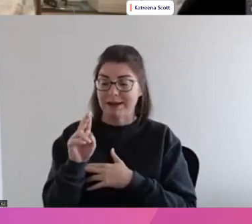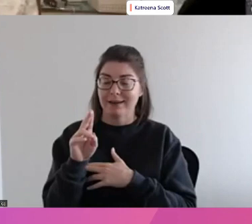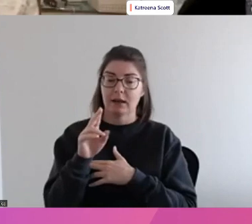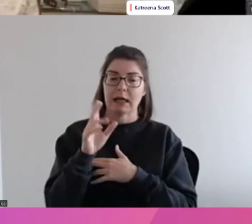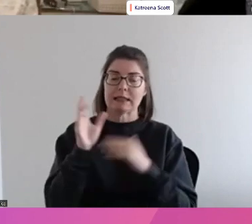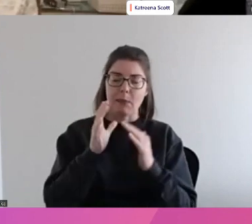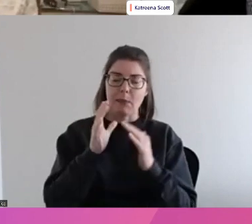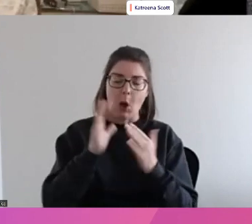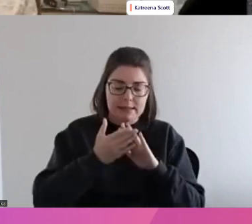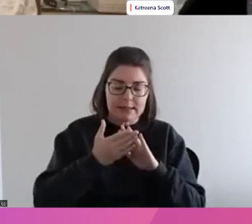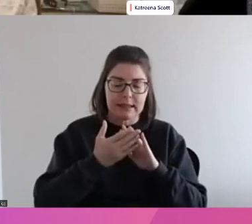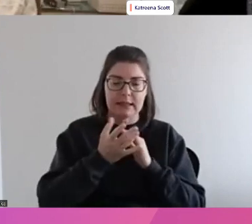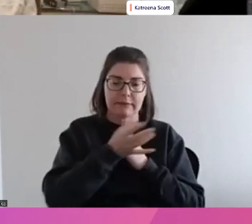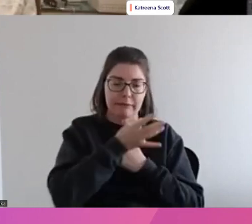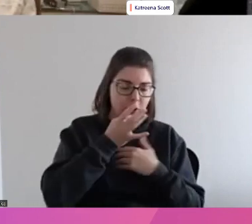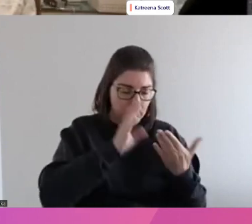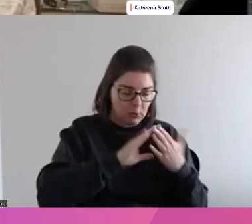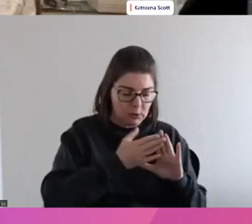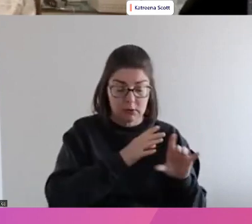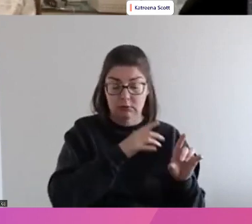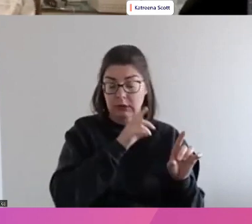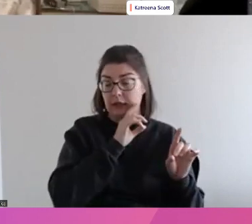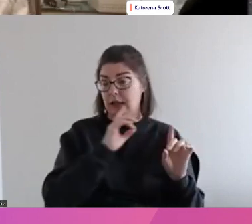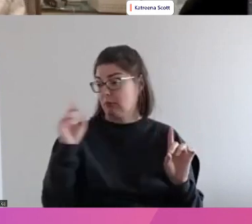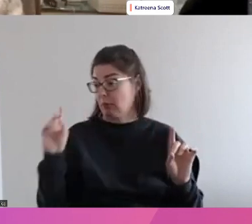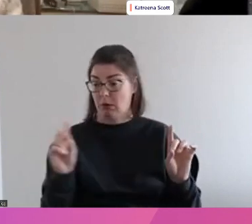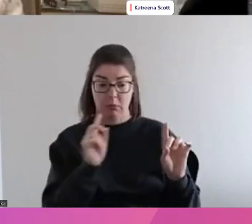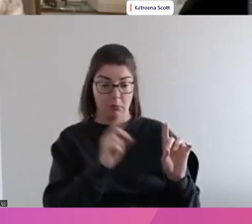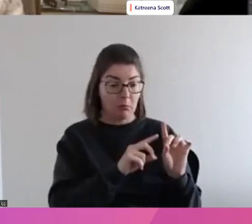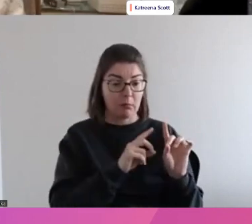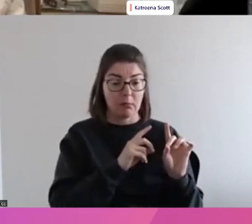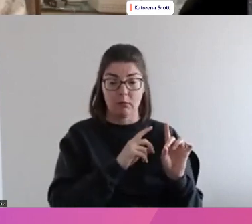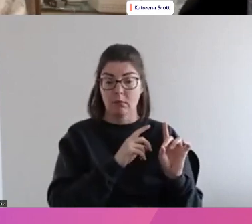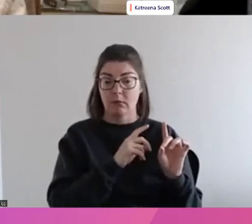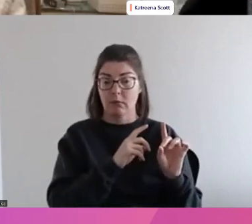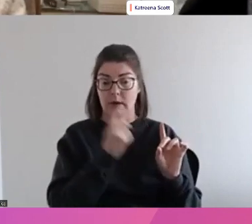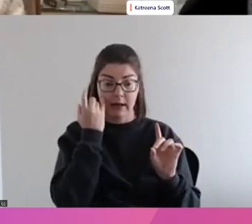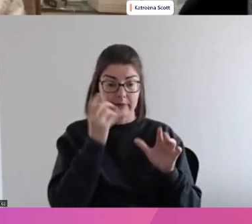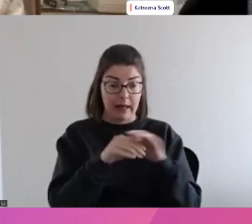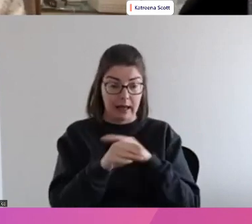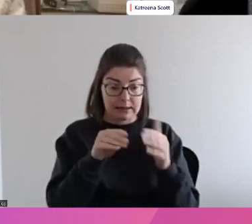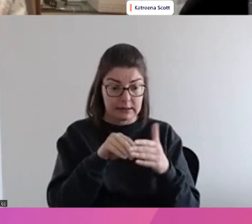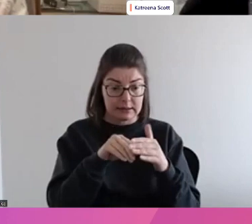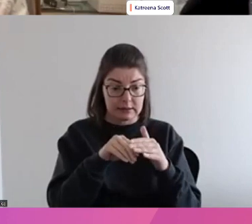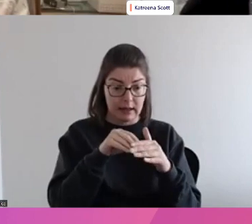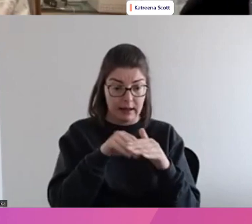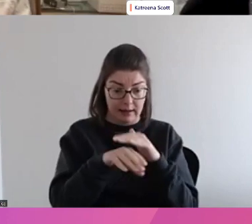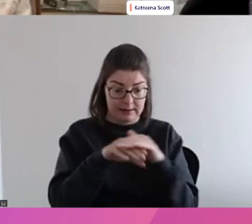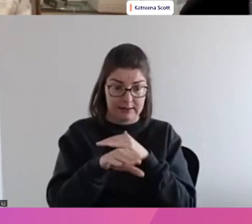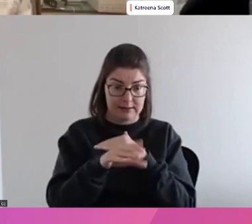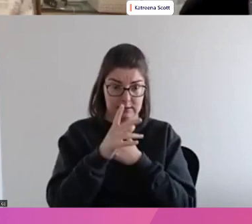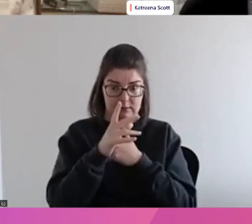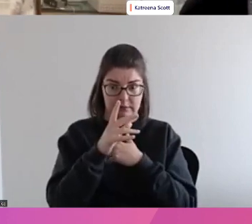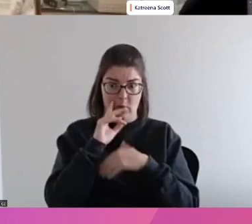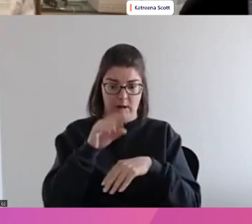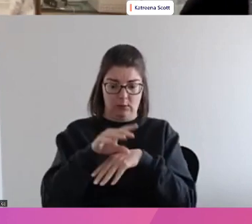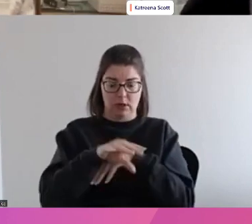cette question-là de régions rurales et urbaines. Et donc,